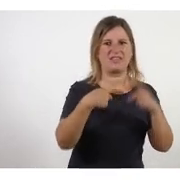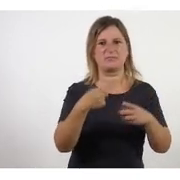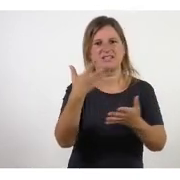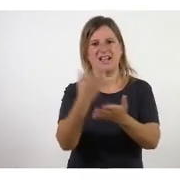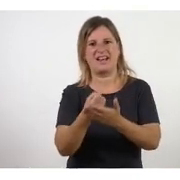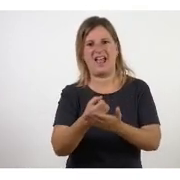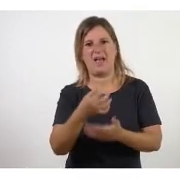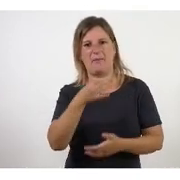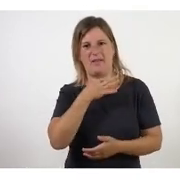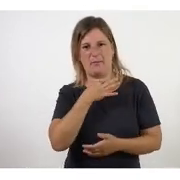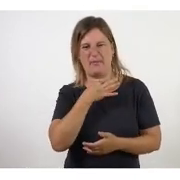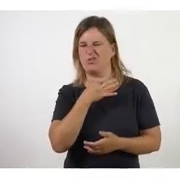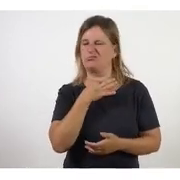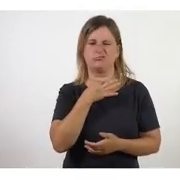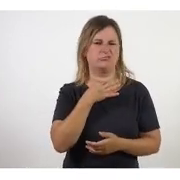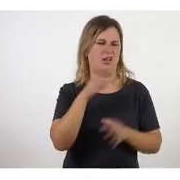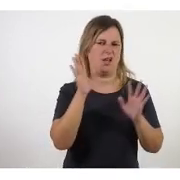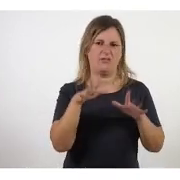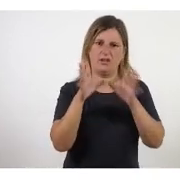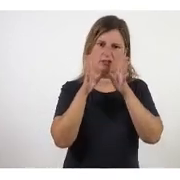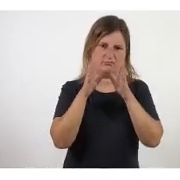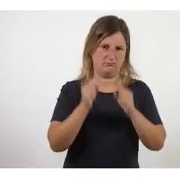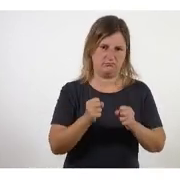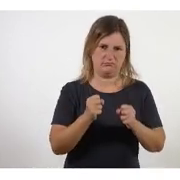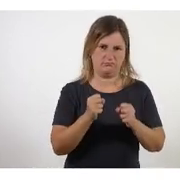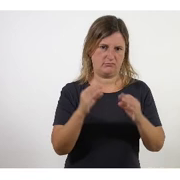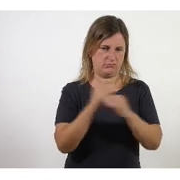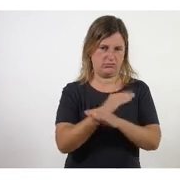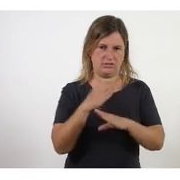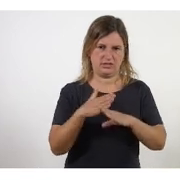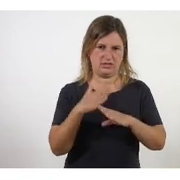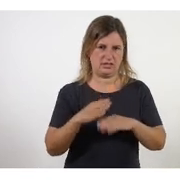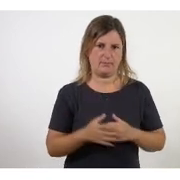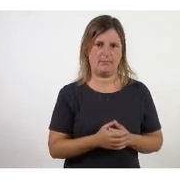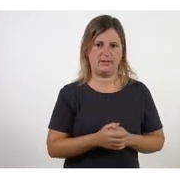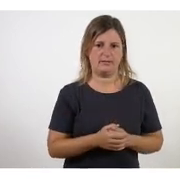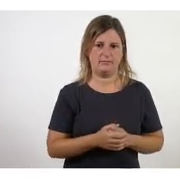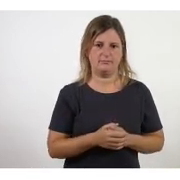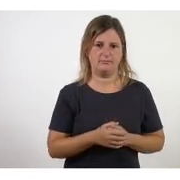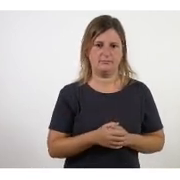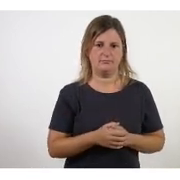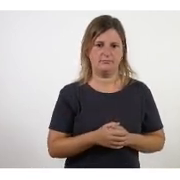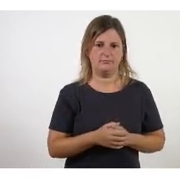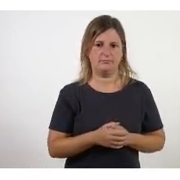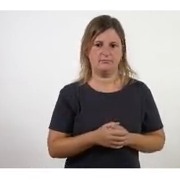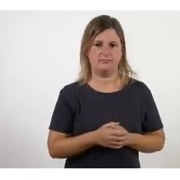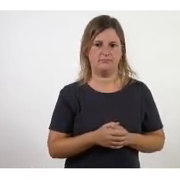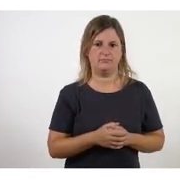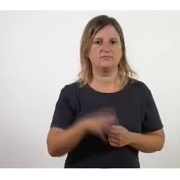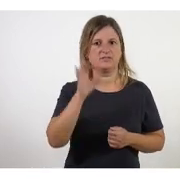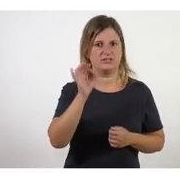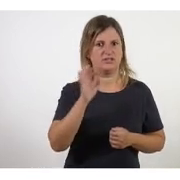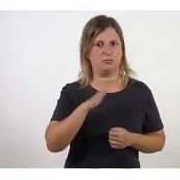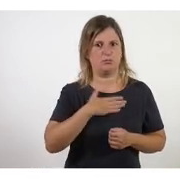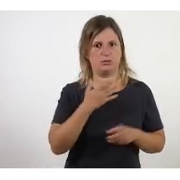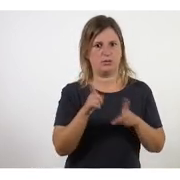record, gravar la veu en off, perquè és un desastre. Sempre no quadra mai. Aquesta seria, crec, una de les coses que m'ha preguntat. Si es pot fer, pots tenir,